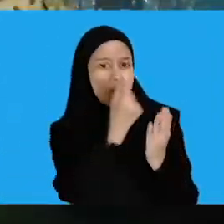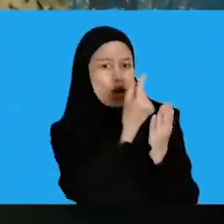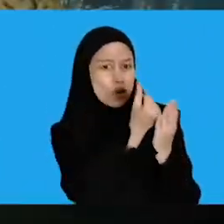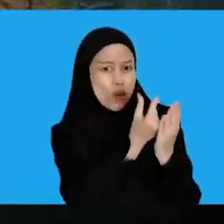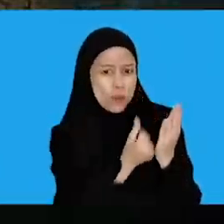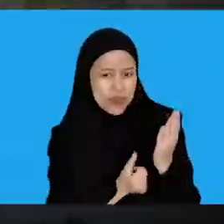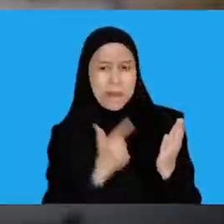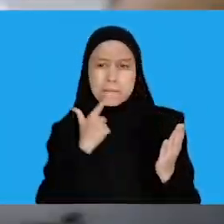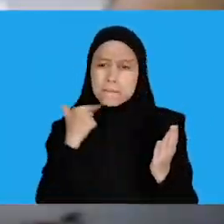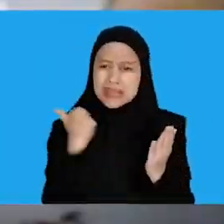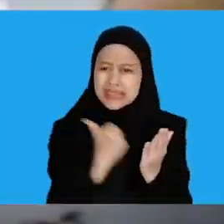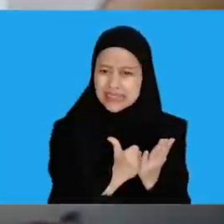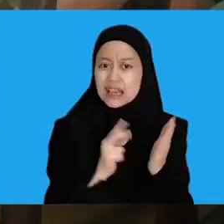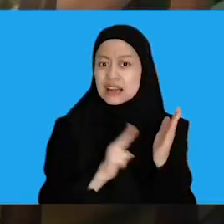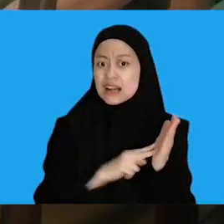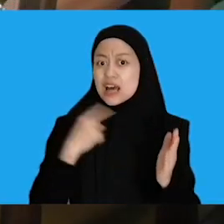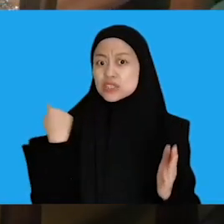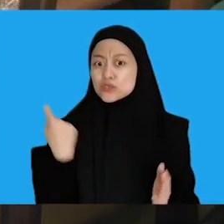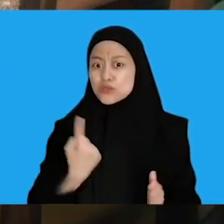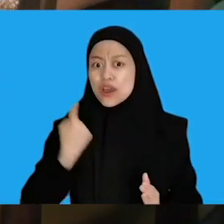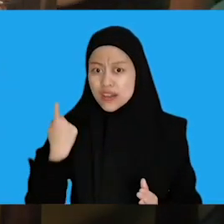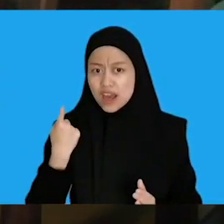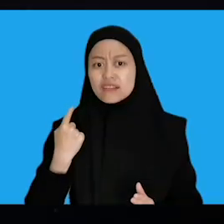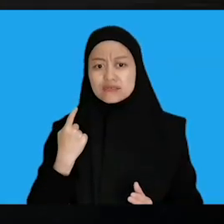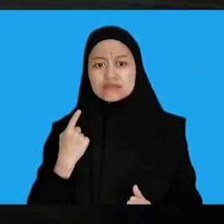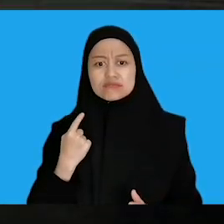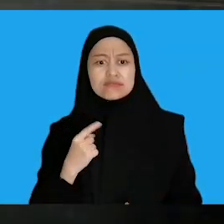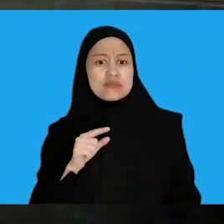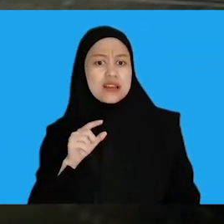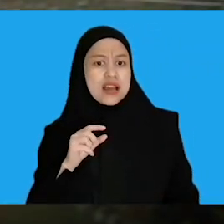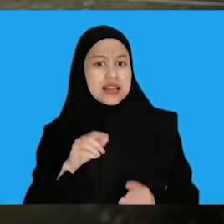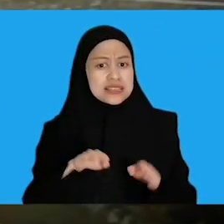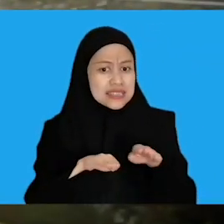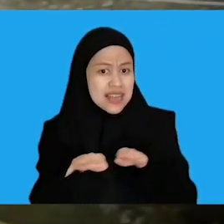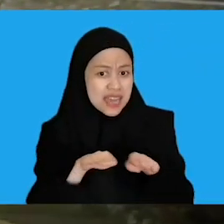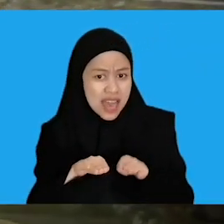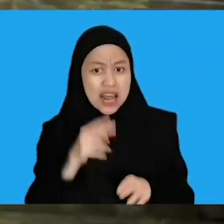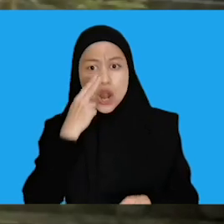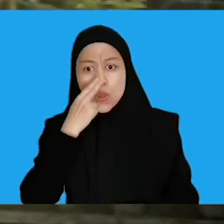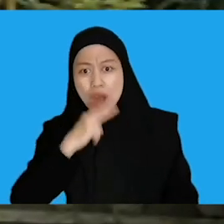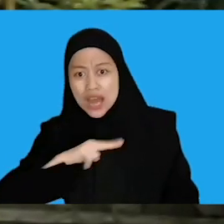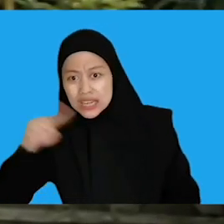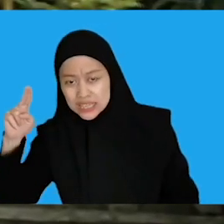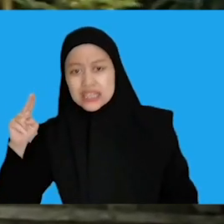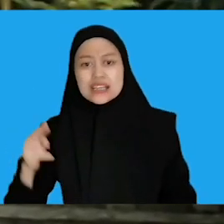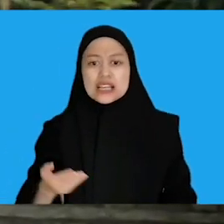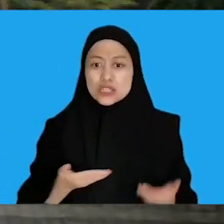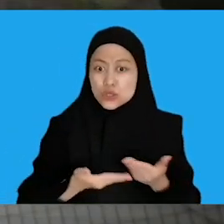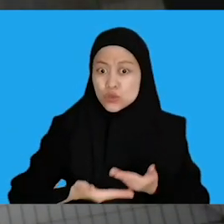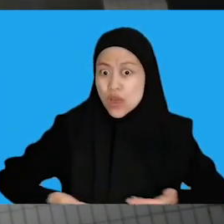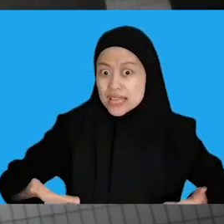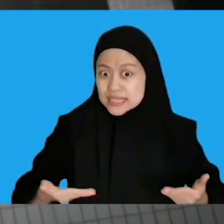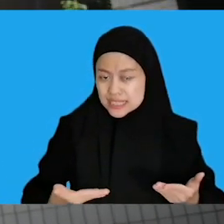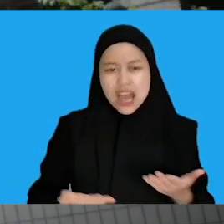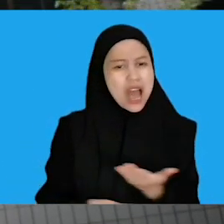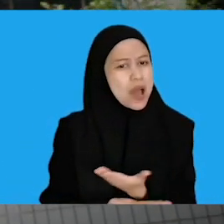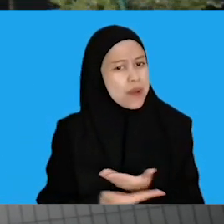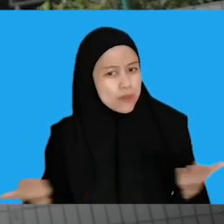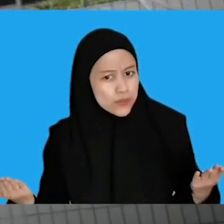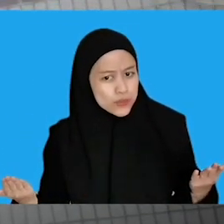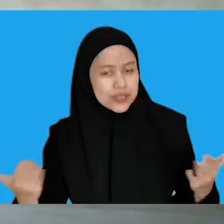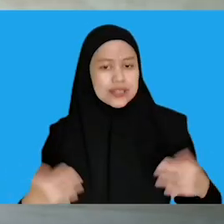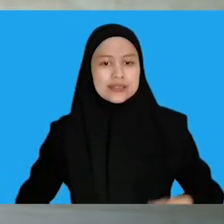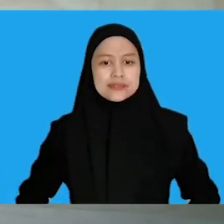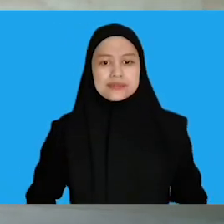dan berdaya saing global dalam kondisi apapun. Selamat datang di Direktorat Jenderal Peternakan dan Kesehatan Hewan